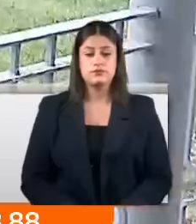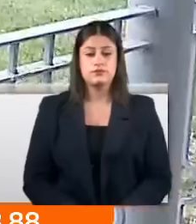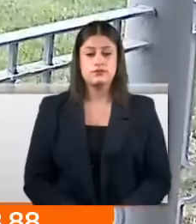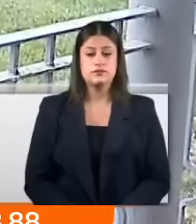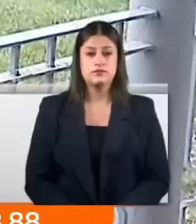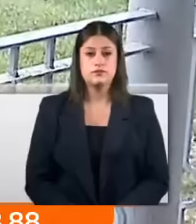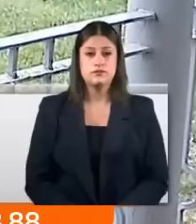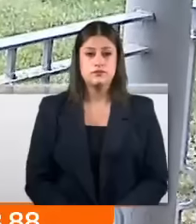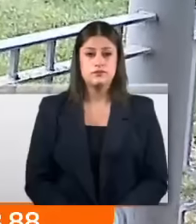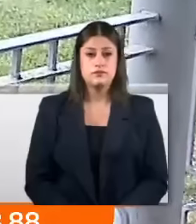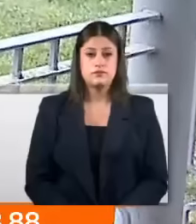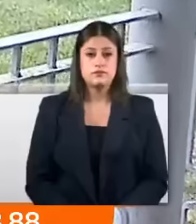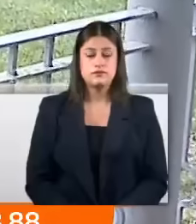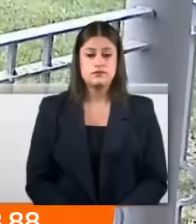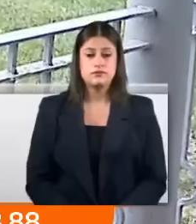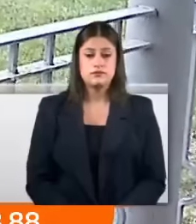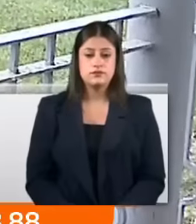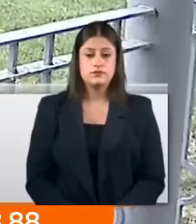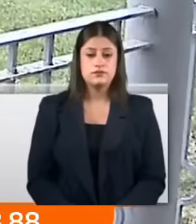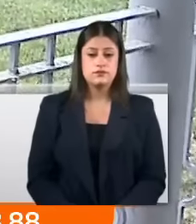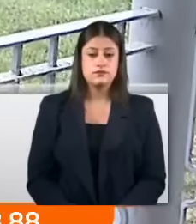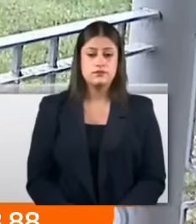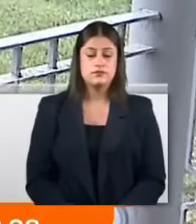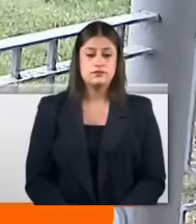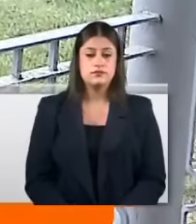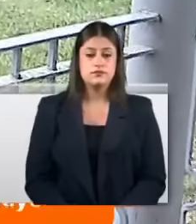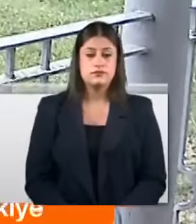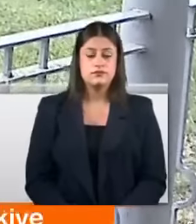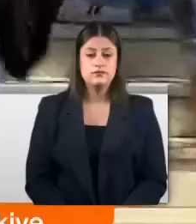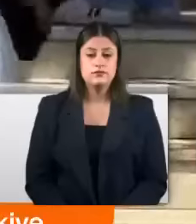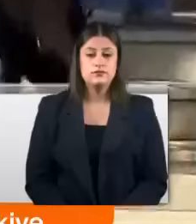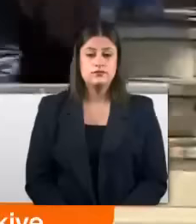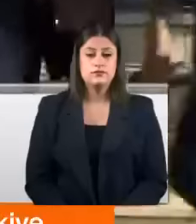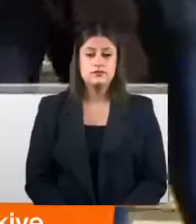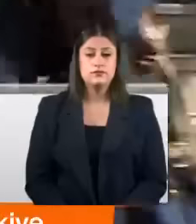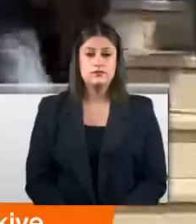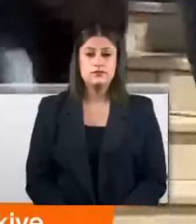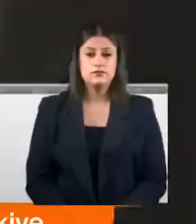Bu yılki üniversite adayları yurt dışında üniversite arayışları içerisinde...